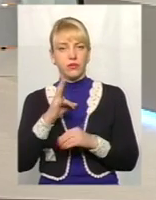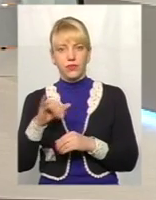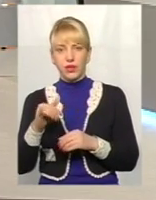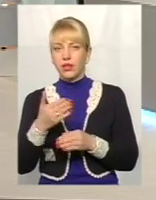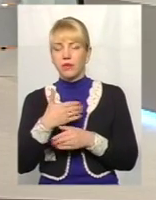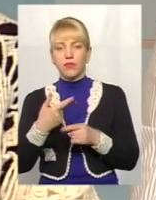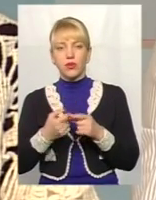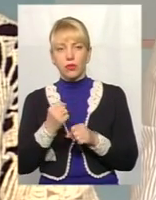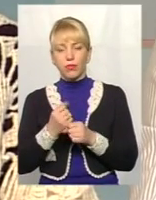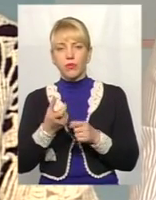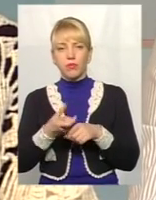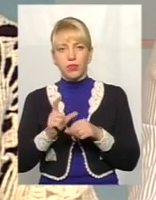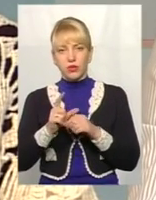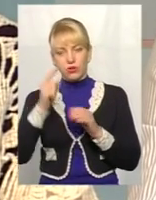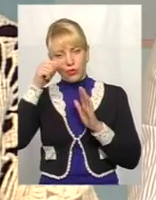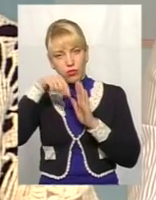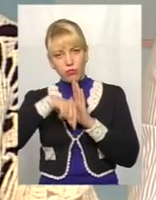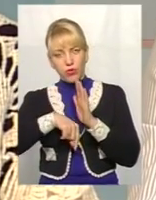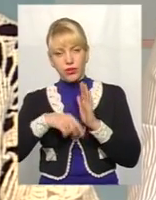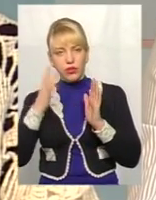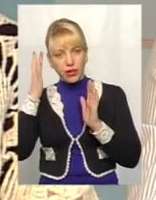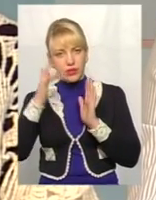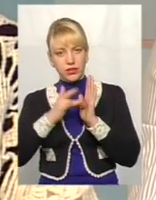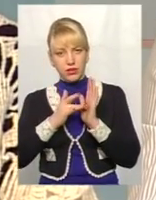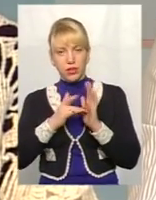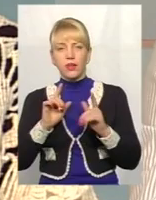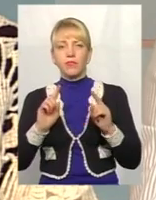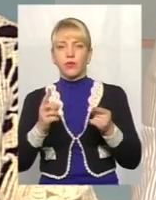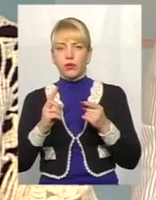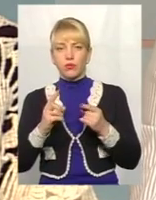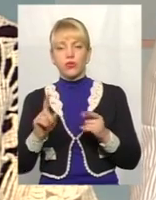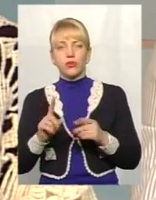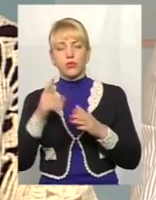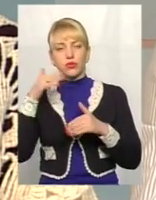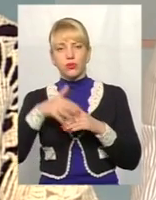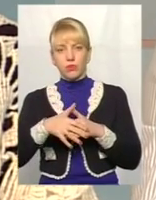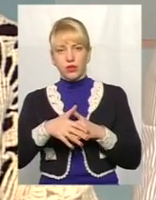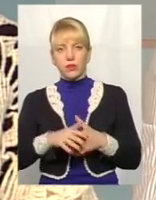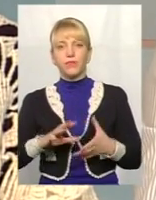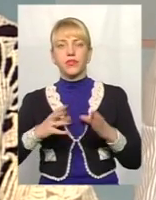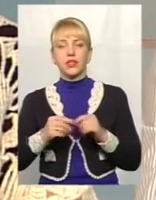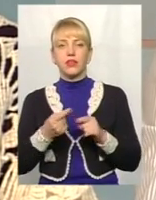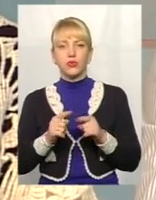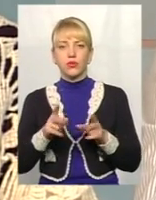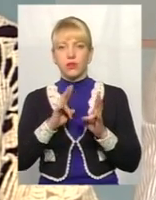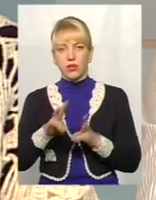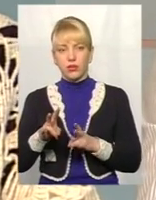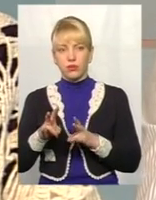робимо більш глибокий акцент на даній тематиці, тому що для того, аби зрозуміти взагалі всю трагедію